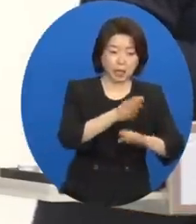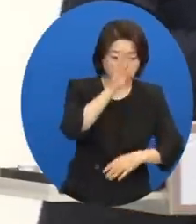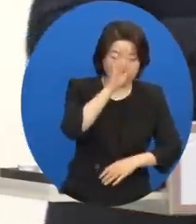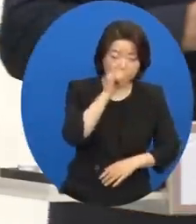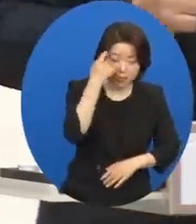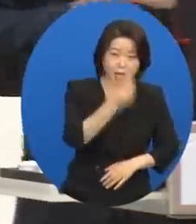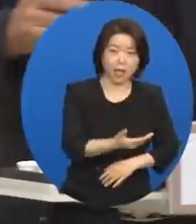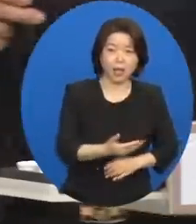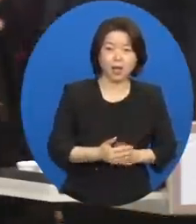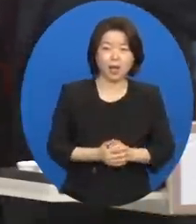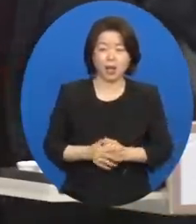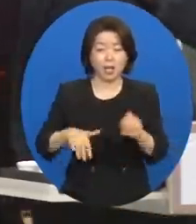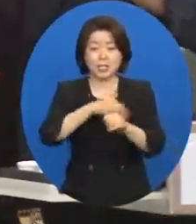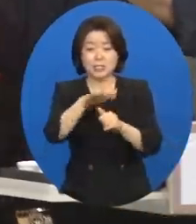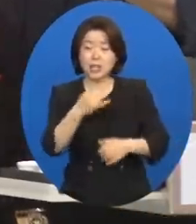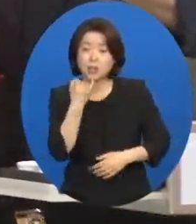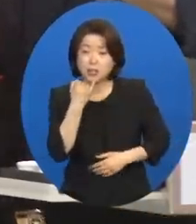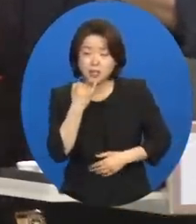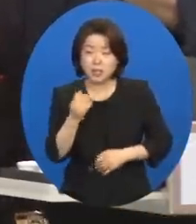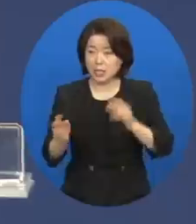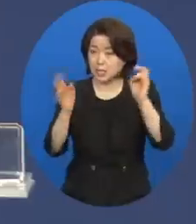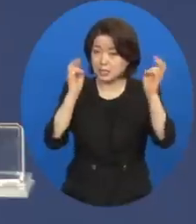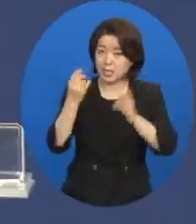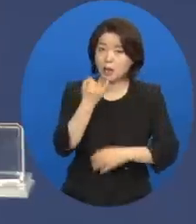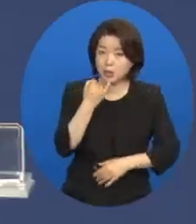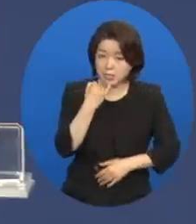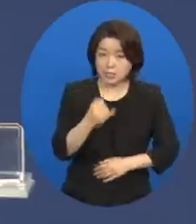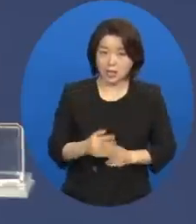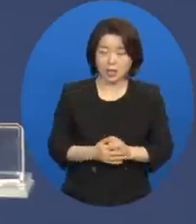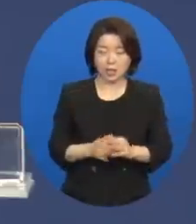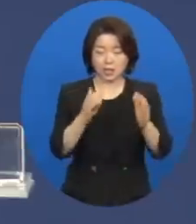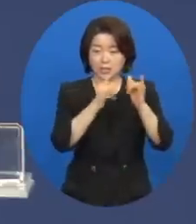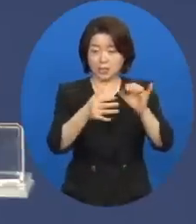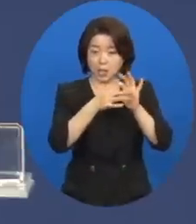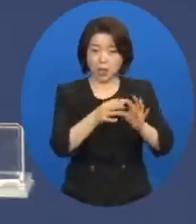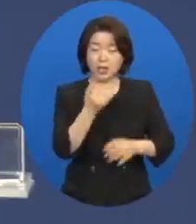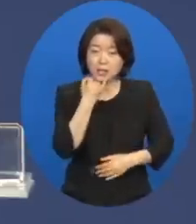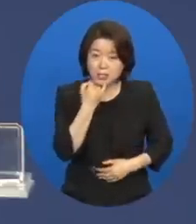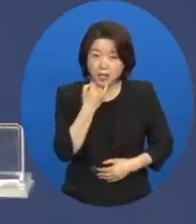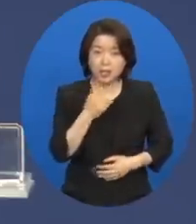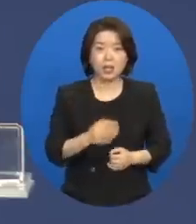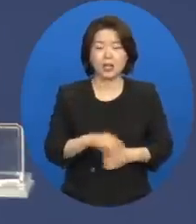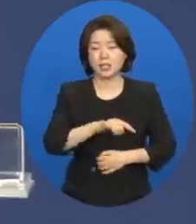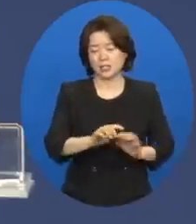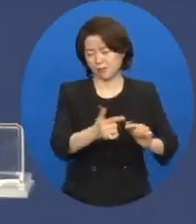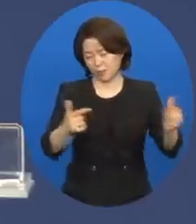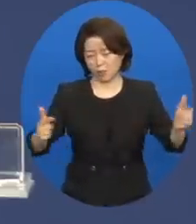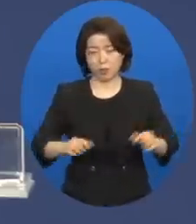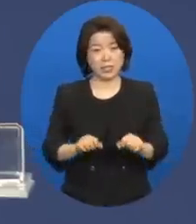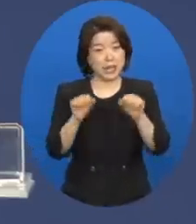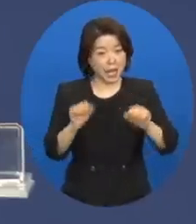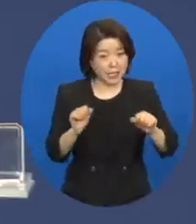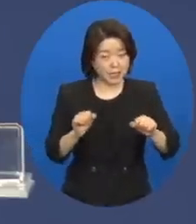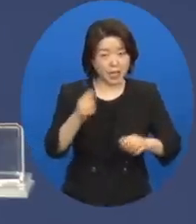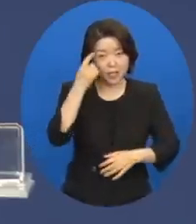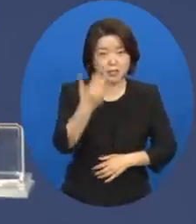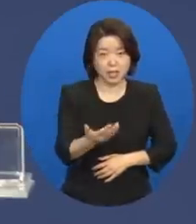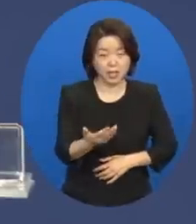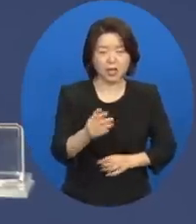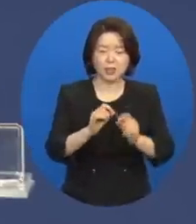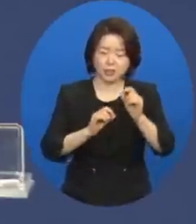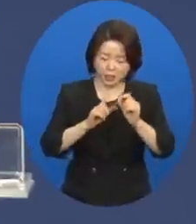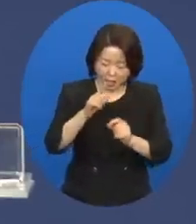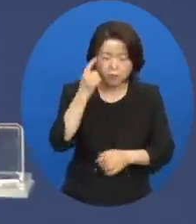없으시냐, 상황이 어때, 사업은 괜찮으시냐, 인간관계는 괜찮으시냐, 이 모든 안녕하시냐는 말이 대부분 이걸